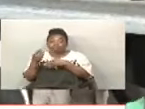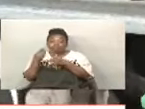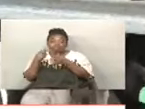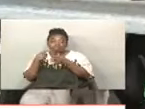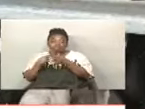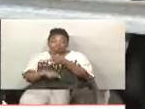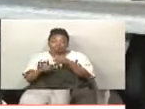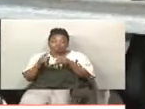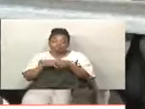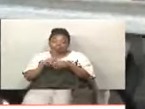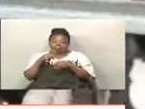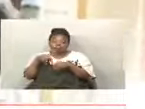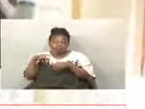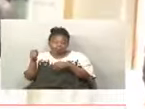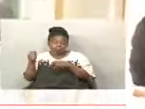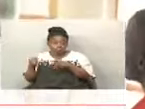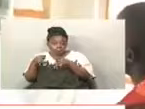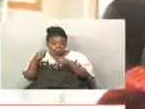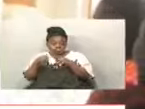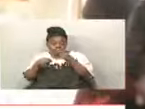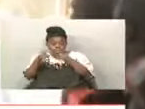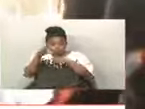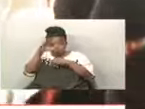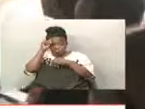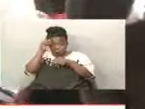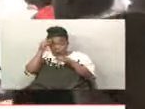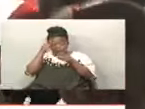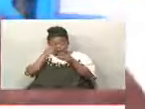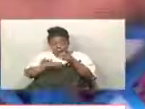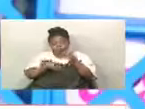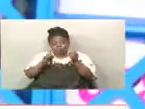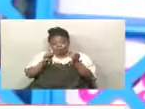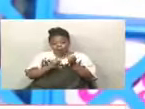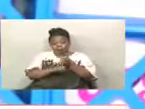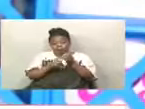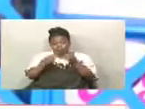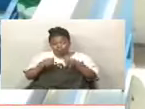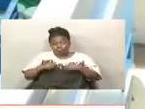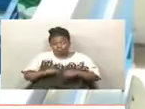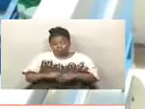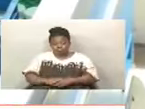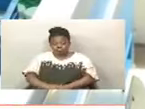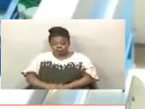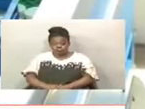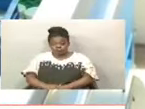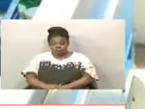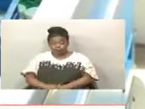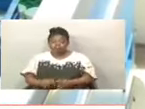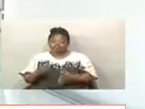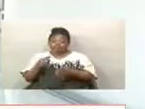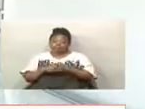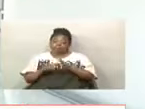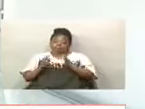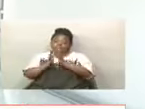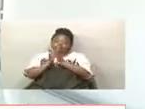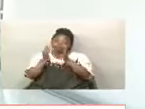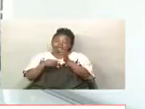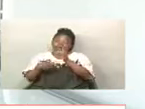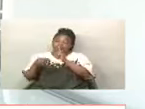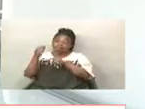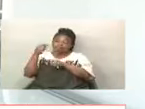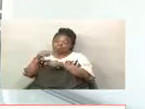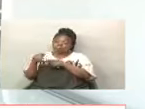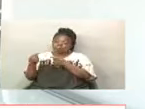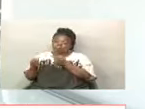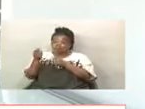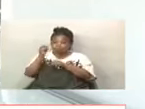agamba bwe yagenda e Budaaki yayongera okuyiga era bye yajjayo n'abiteeka mu nkola. Agamba nti bababuulira nti bw'ogatta omutindo ku